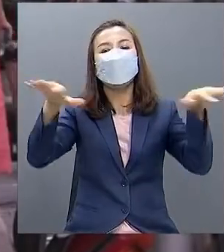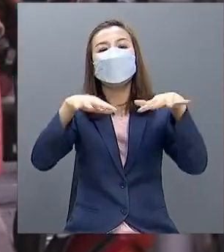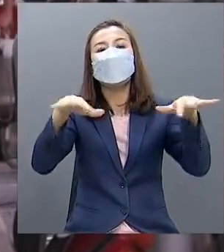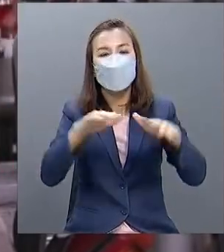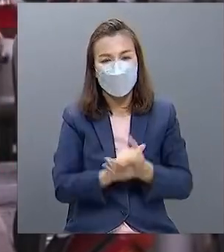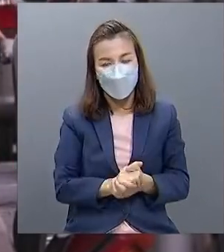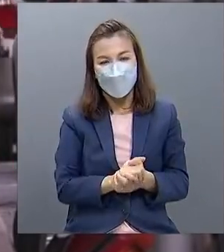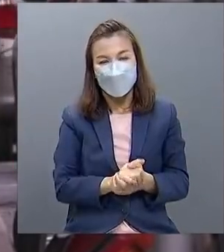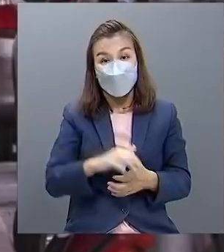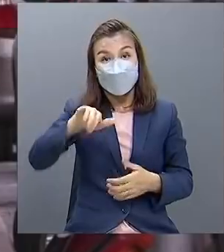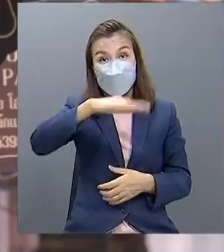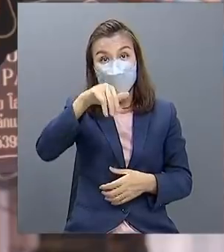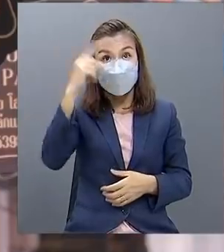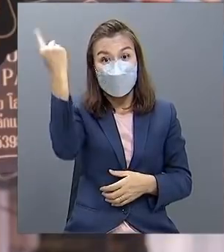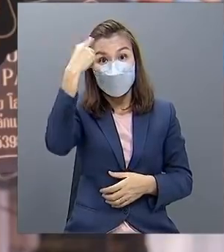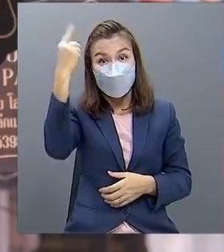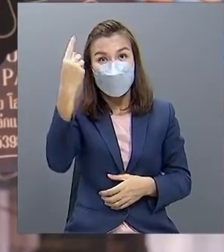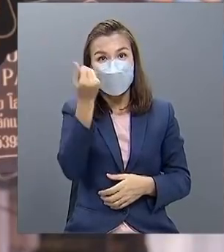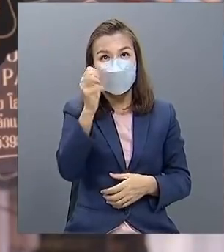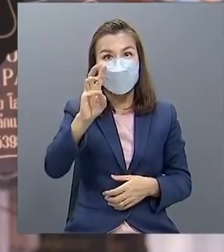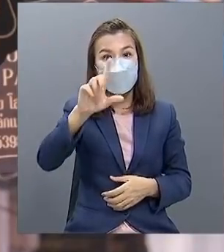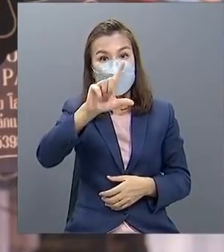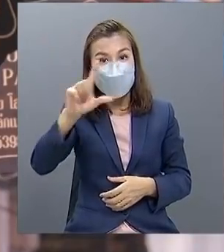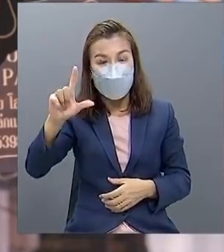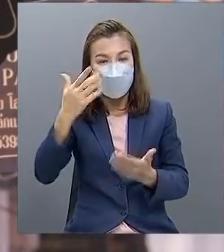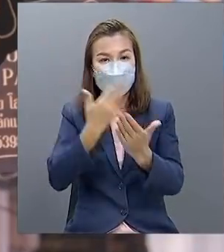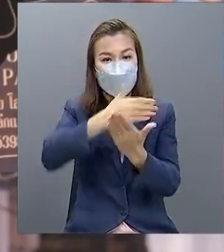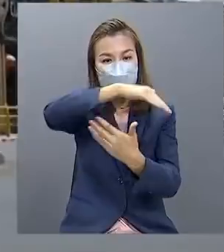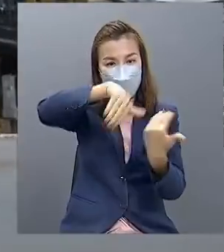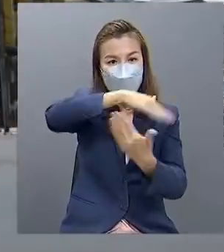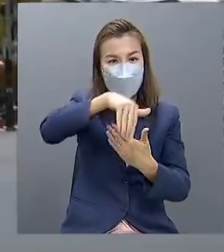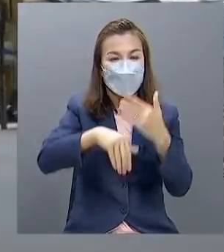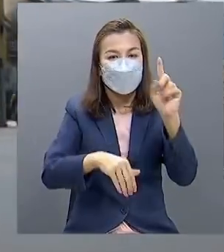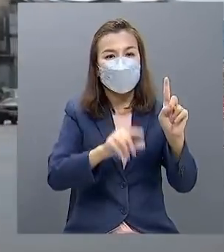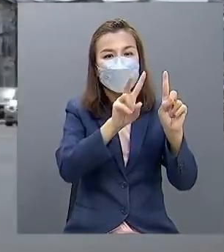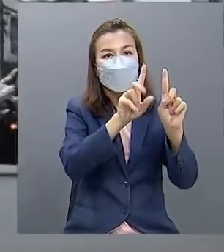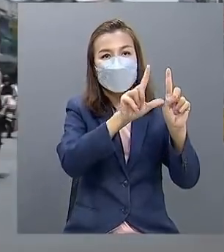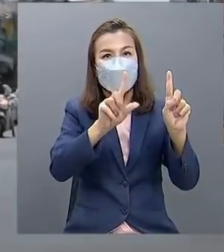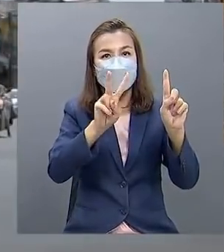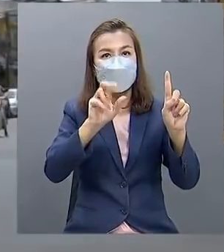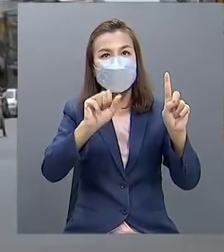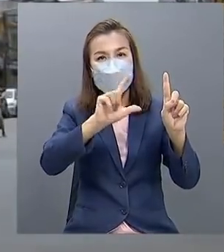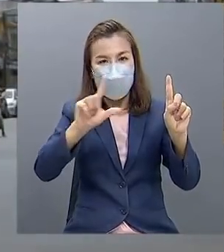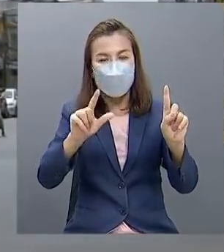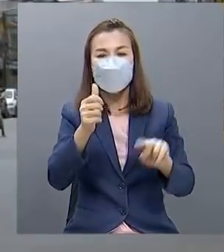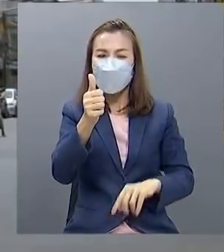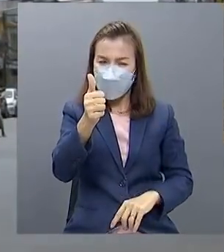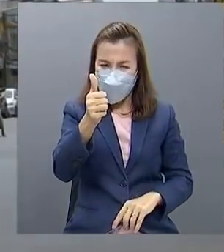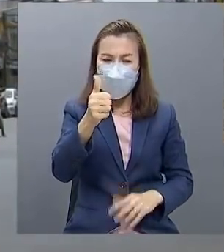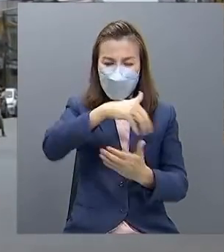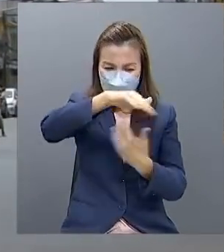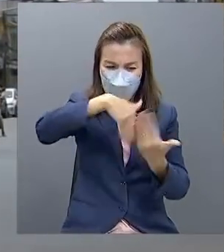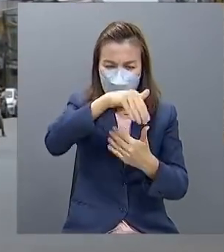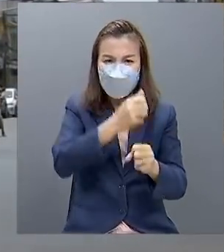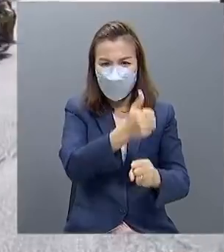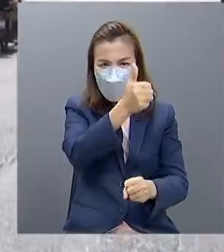ท่องเที่ยวต่างชาติ16ล้านคนรายได้1,200,000,000 บาทจะเป็นไปได้นะคะแต่ถ้าหากว่ายังให้มีการ